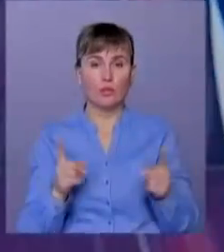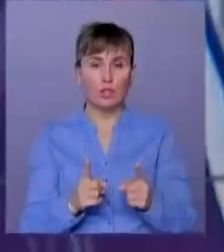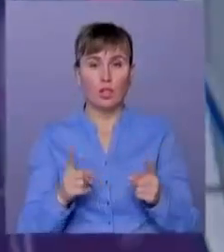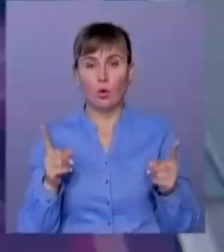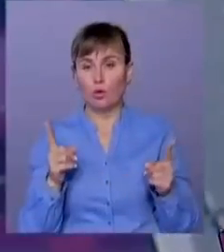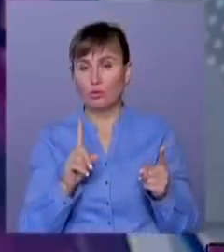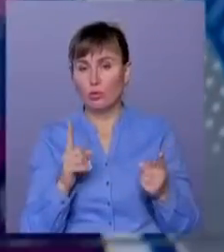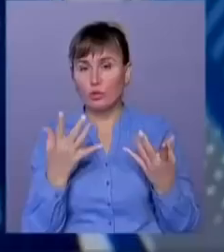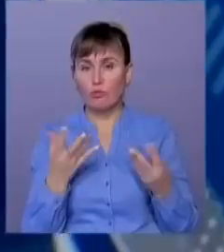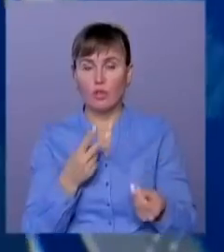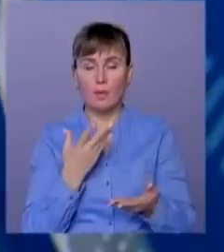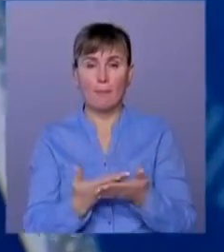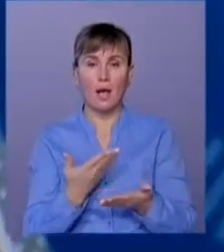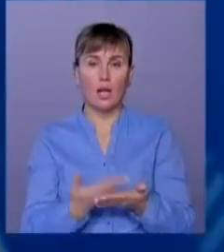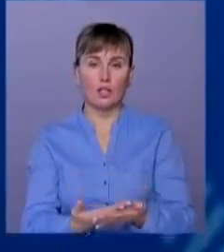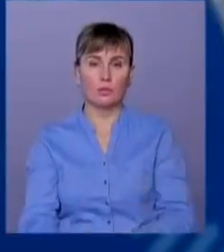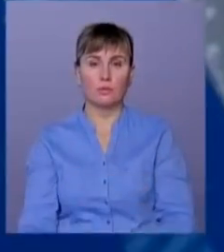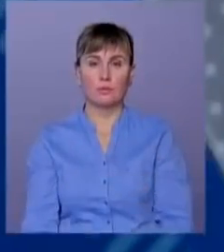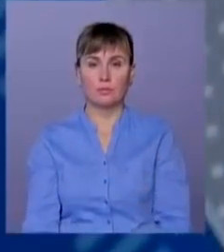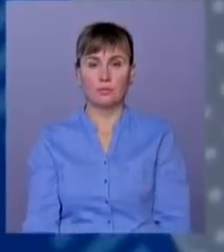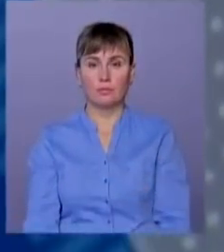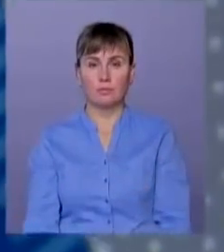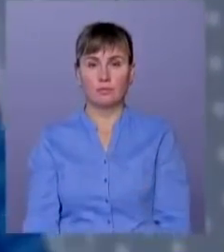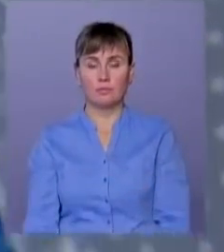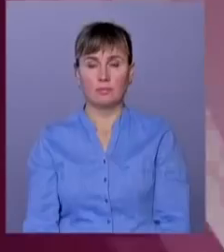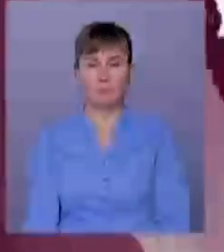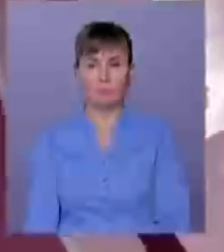Но сначала коротко о том, что мы покажем сегодня в выпуске.